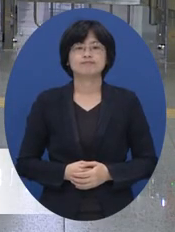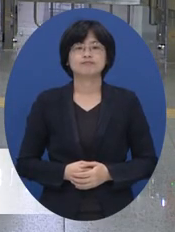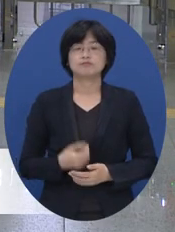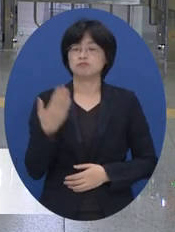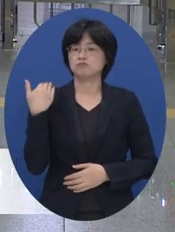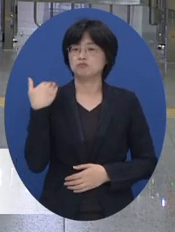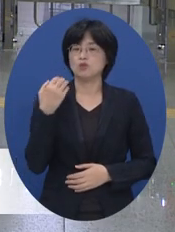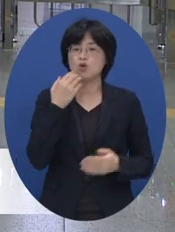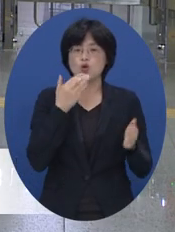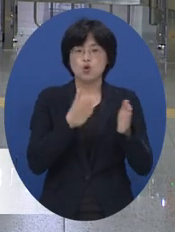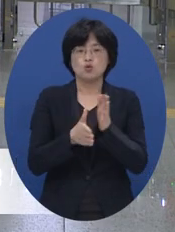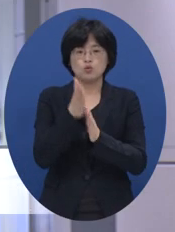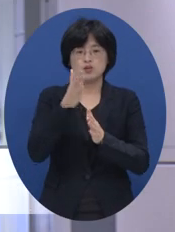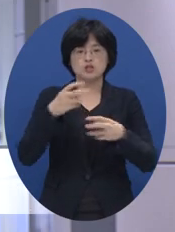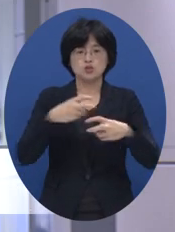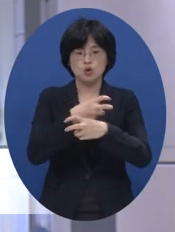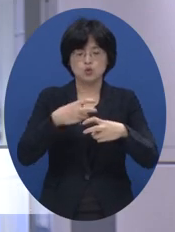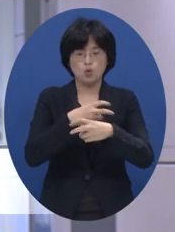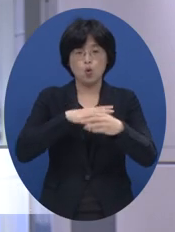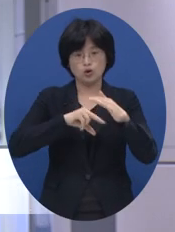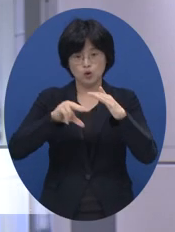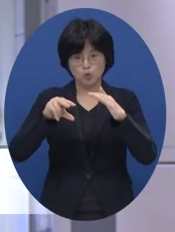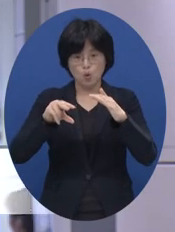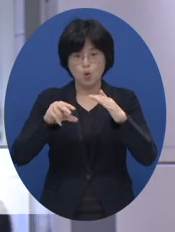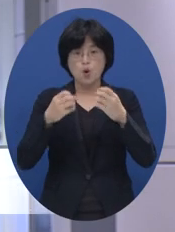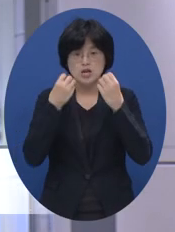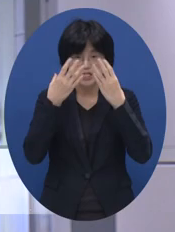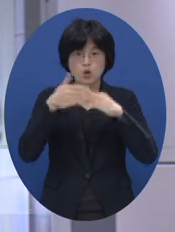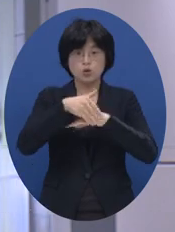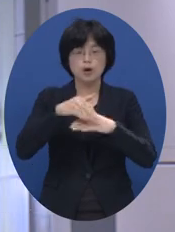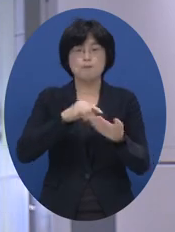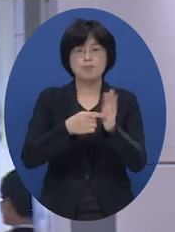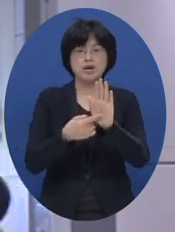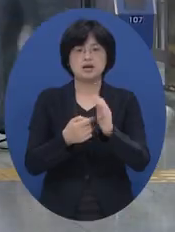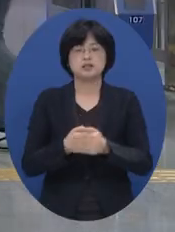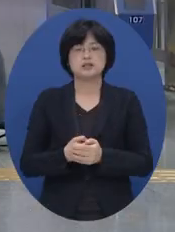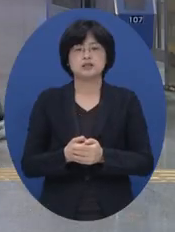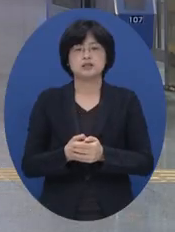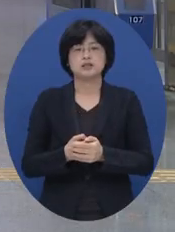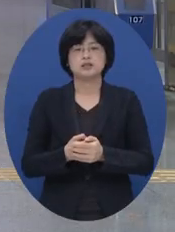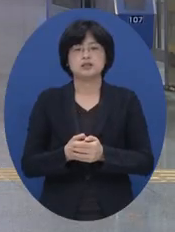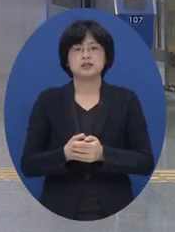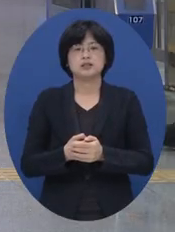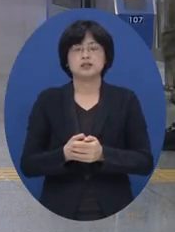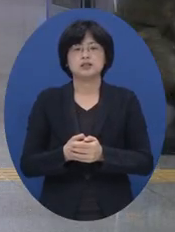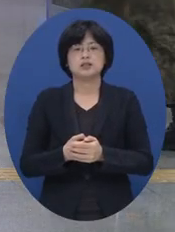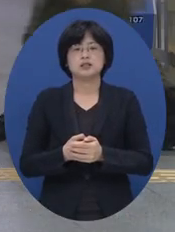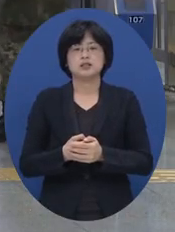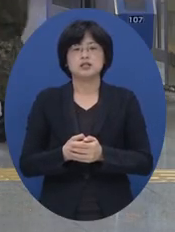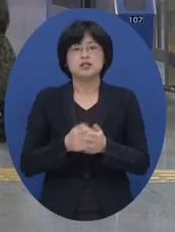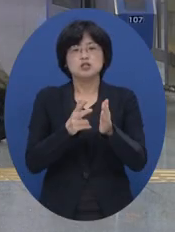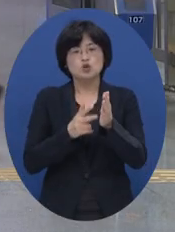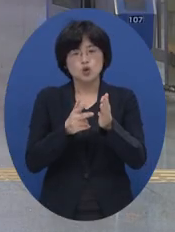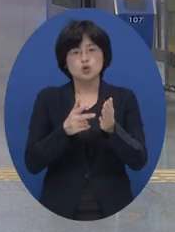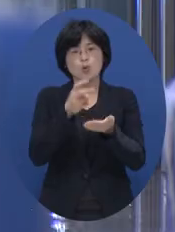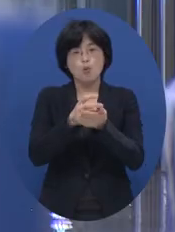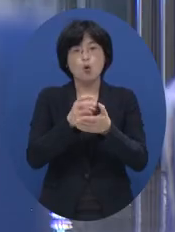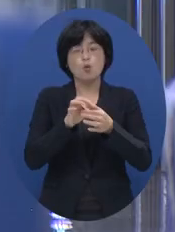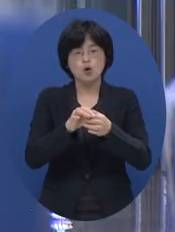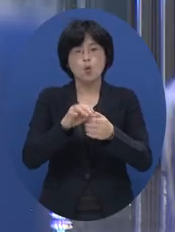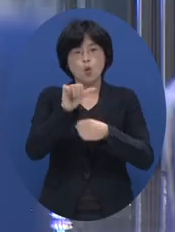최근 경기도 도시철도망 구축 계획이 새로 나왔습니다. 도시철도법에 따라 5년에 한 번씩 재추진 여부를 결정하는